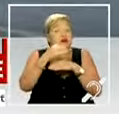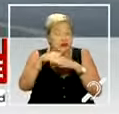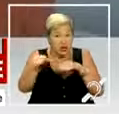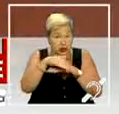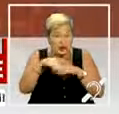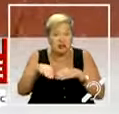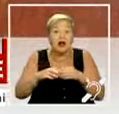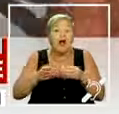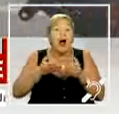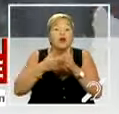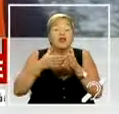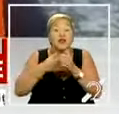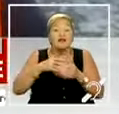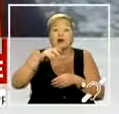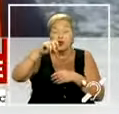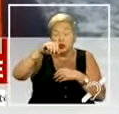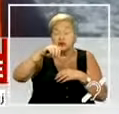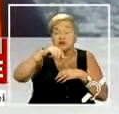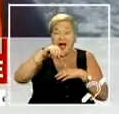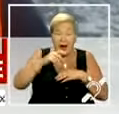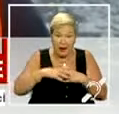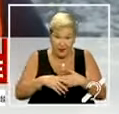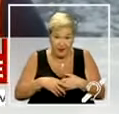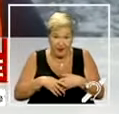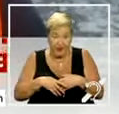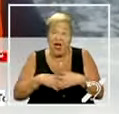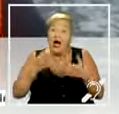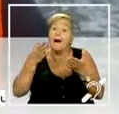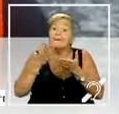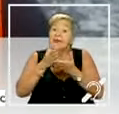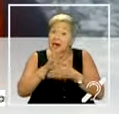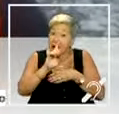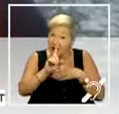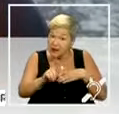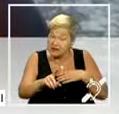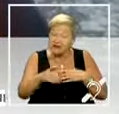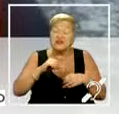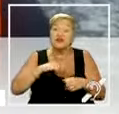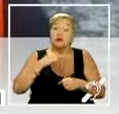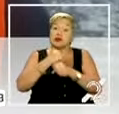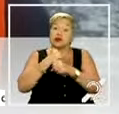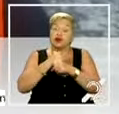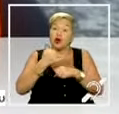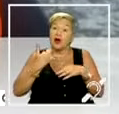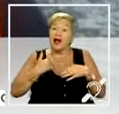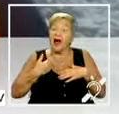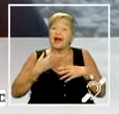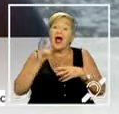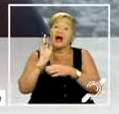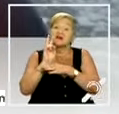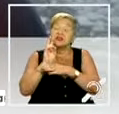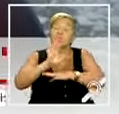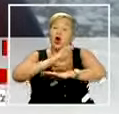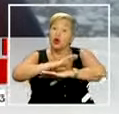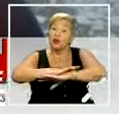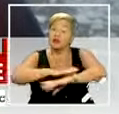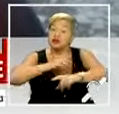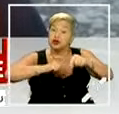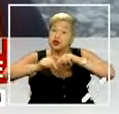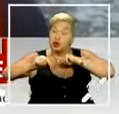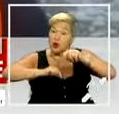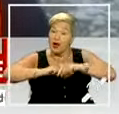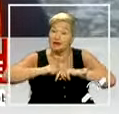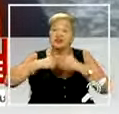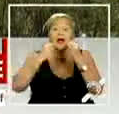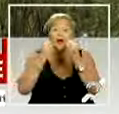antiderapante. Avem un utilaj care pantulează permanent încărcat cu materiale antiderapant pentru a asigura condiții de circulație în siguranță pentru